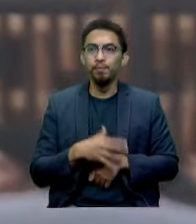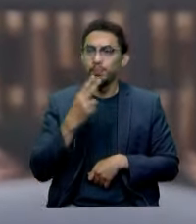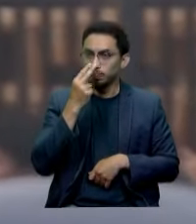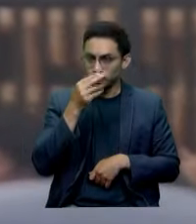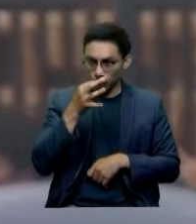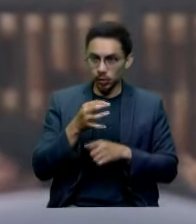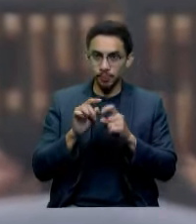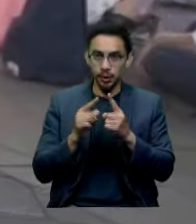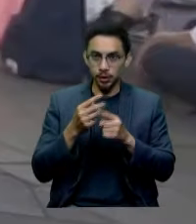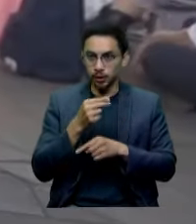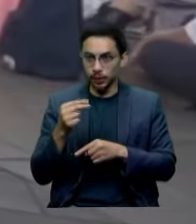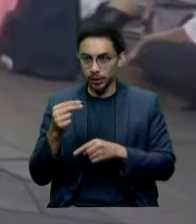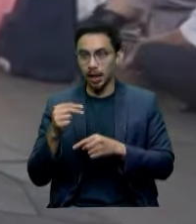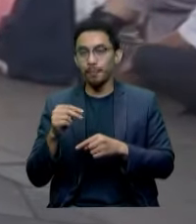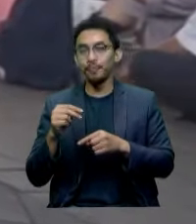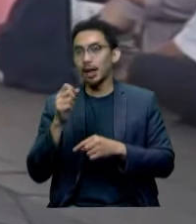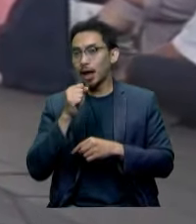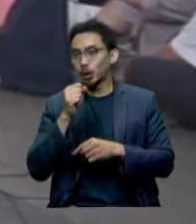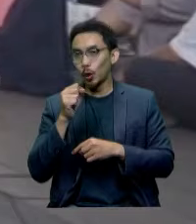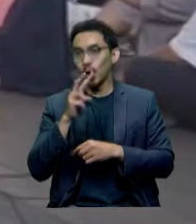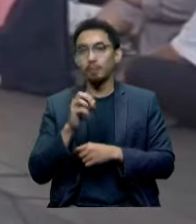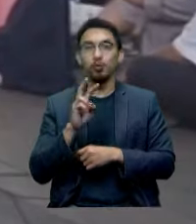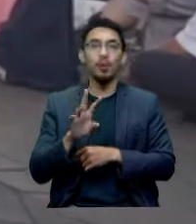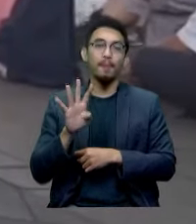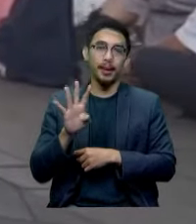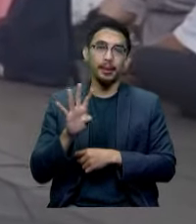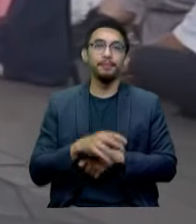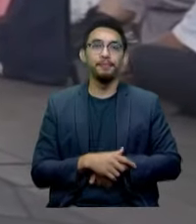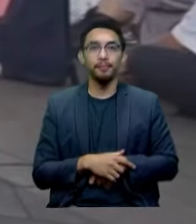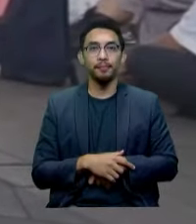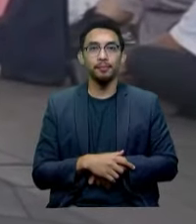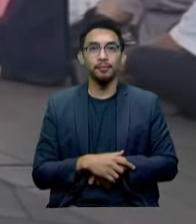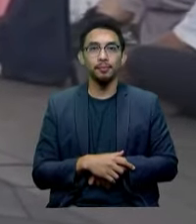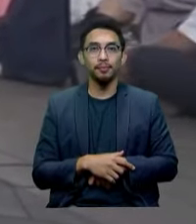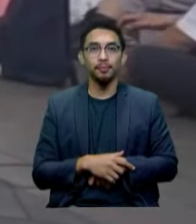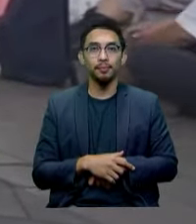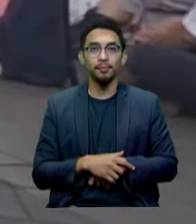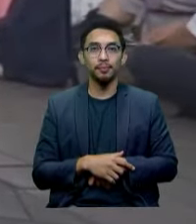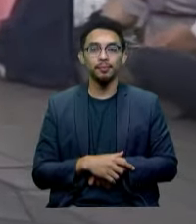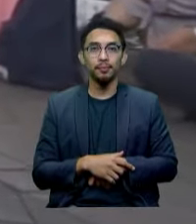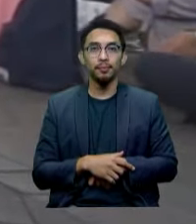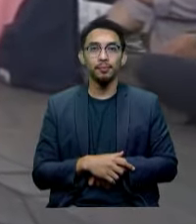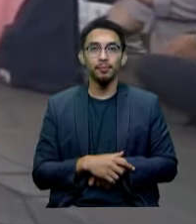Indonesian Idol 2024 dari Bandung Jawa Barat Muji pritnos melaporkan